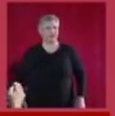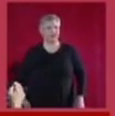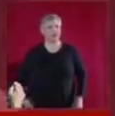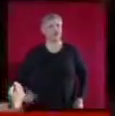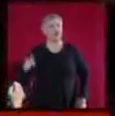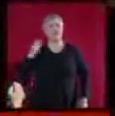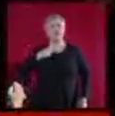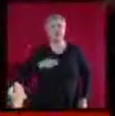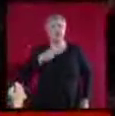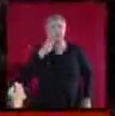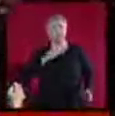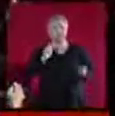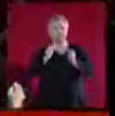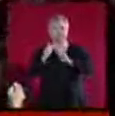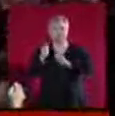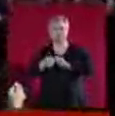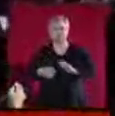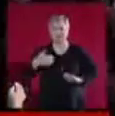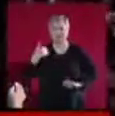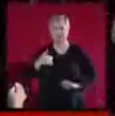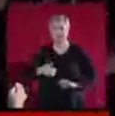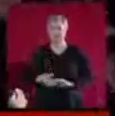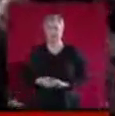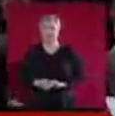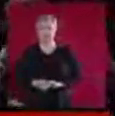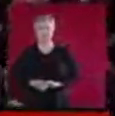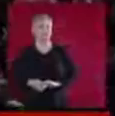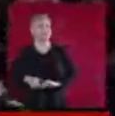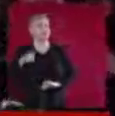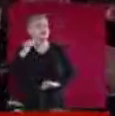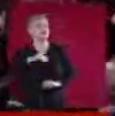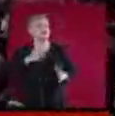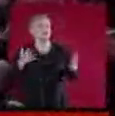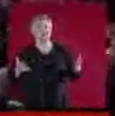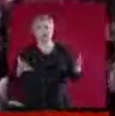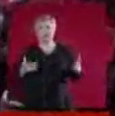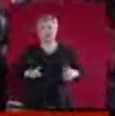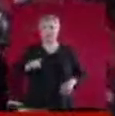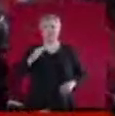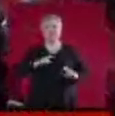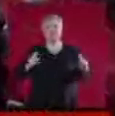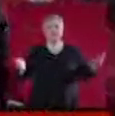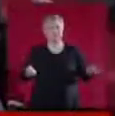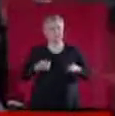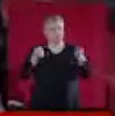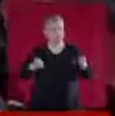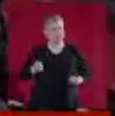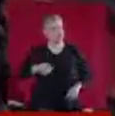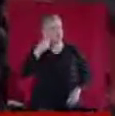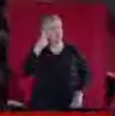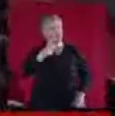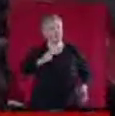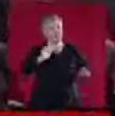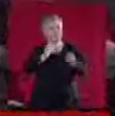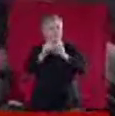συσπειρώνονται οι πολίτες έρχονται στο πλάι μας έναν μεγάλο και δίκαιο αγώνα για να συνεχιστεί αυτή η μεγάλη πορεία του